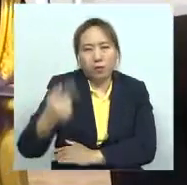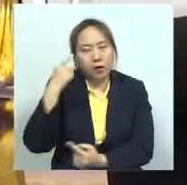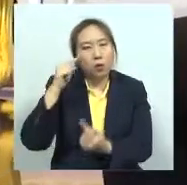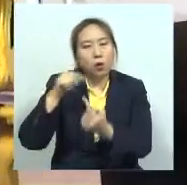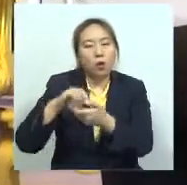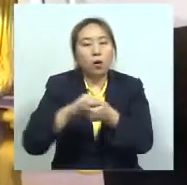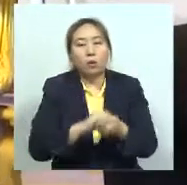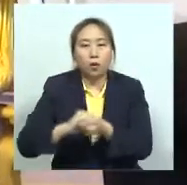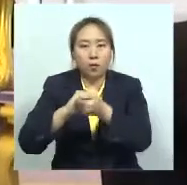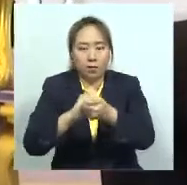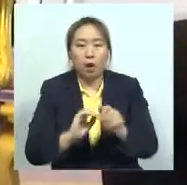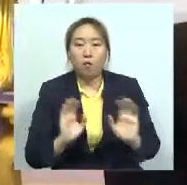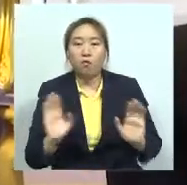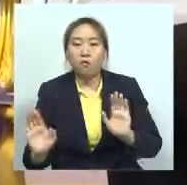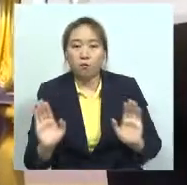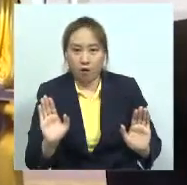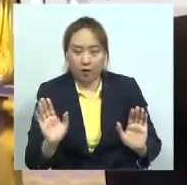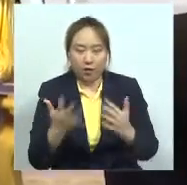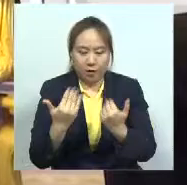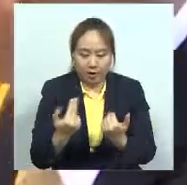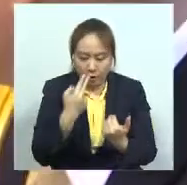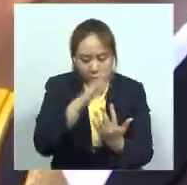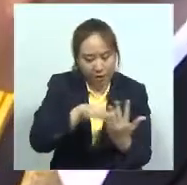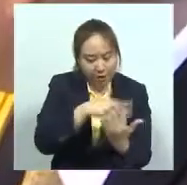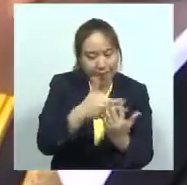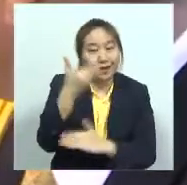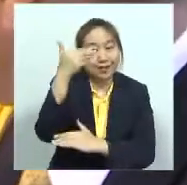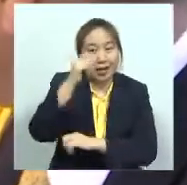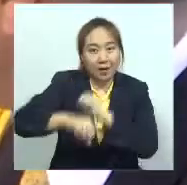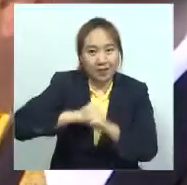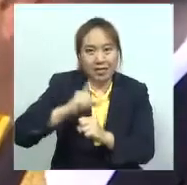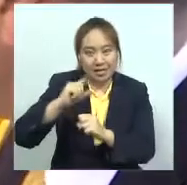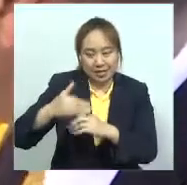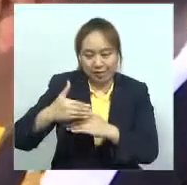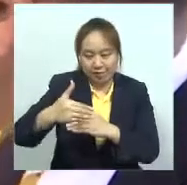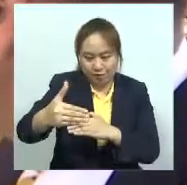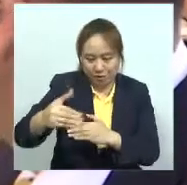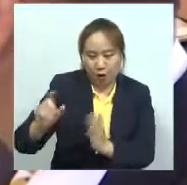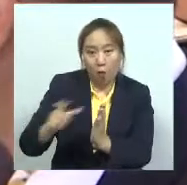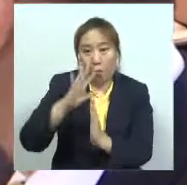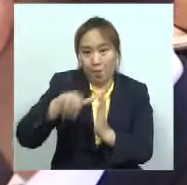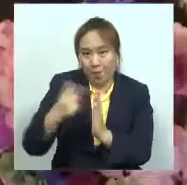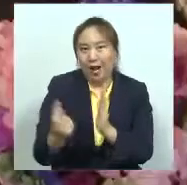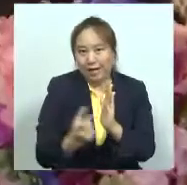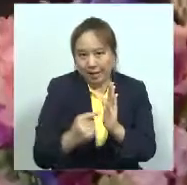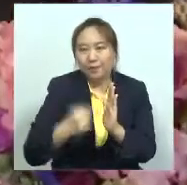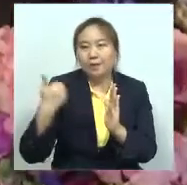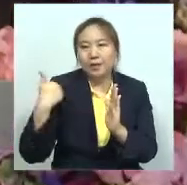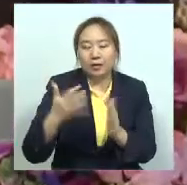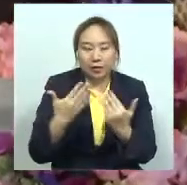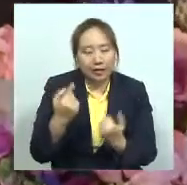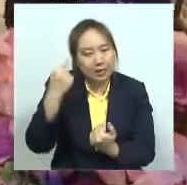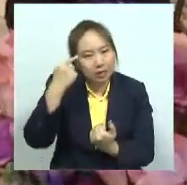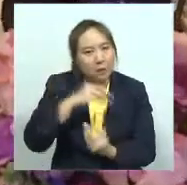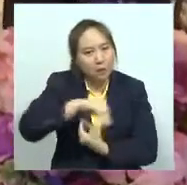ความร่วมมือระหว่าง2ฝ่ายก็อยู่ภายใต้กรอบยุทธศาสตร์ชาติ20ปีที่รัฐบาลวางไว้และเห็นว่าการดำเนินธุ